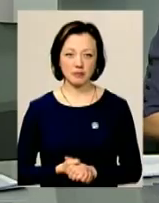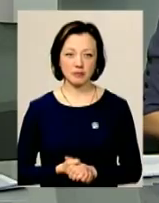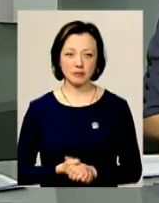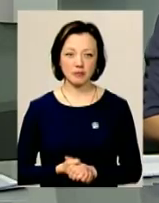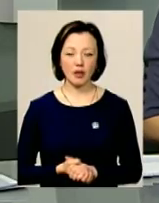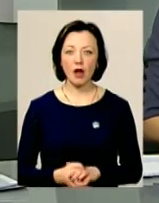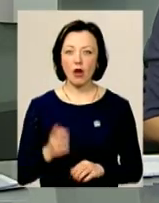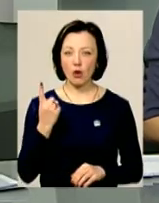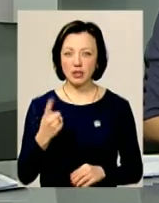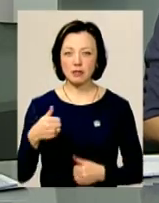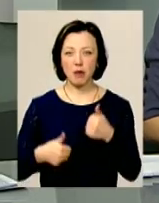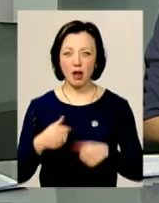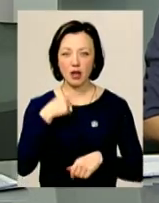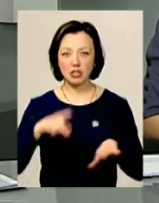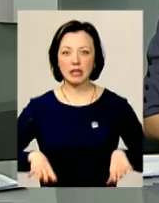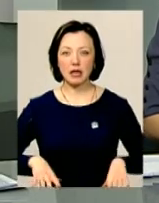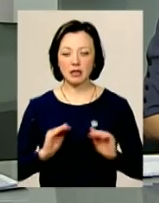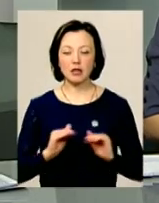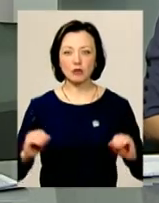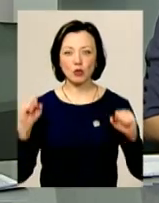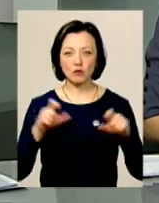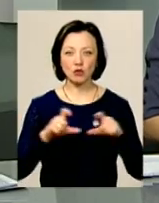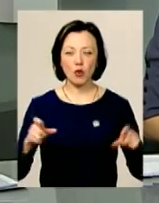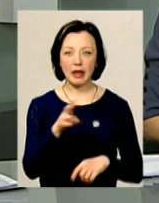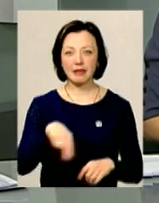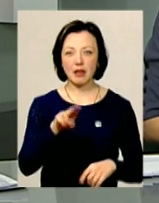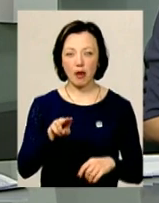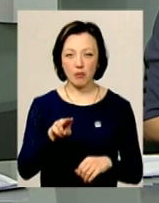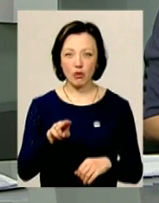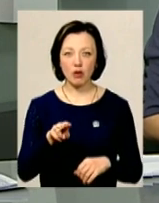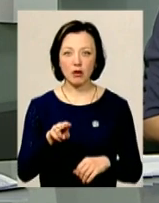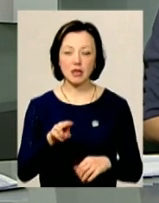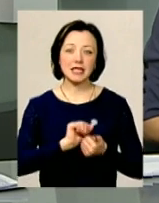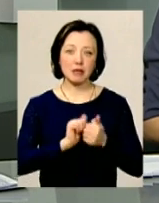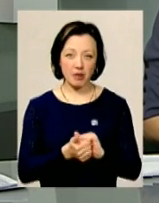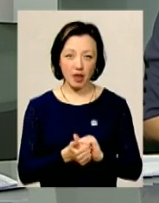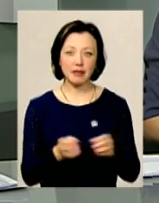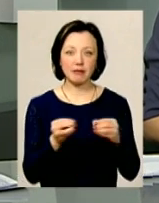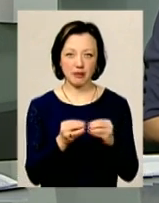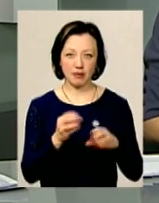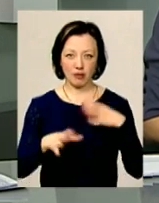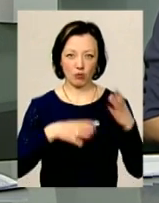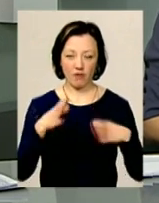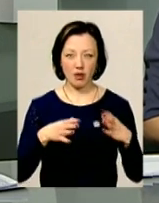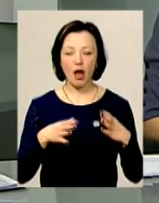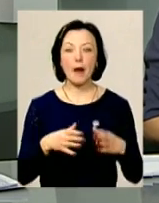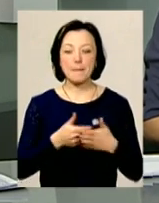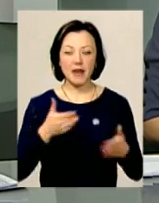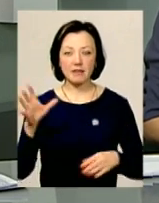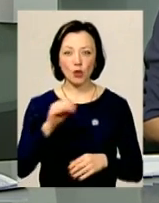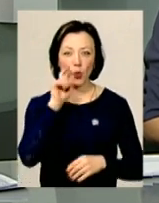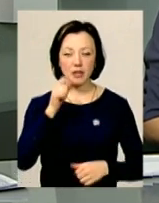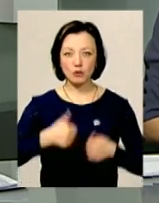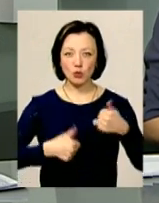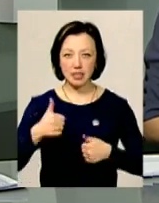Одні змагання, каже тренер дитячо-юнацької спортивної школи «Динамо» Оксана Пилипчук, заміняють 10 тренувань. Тому перед всеукраїнським